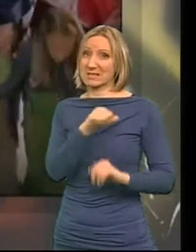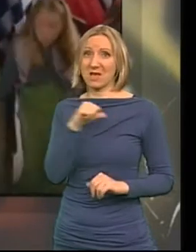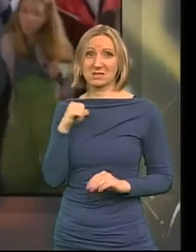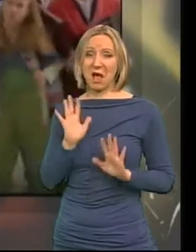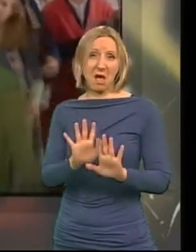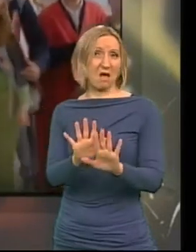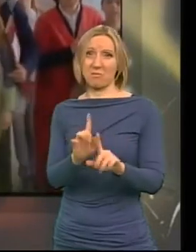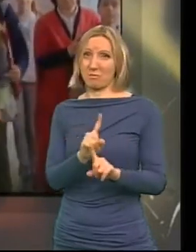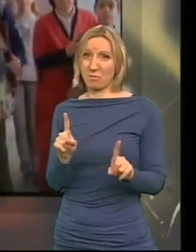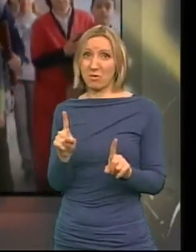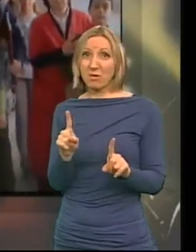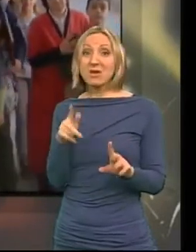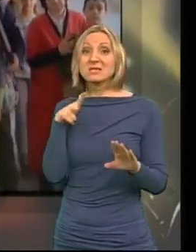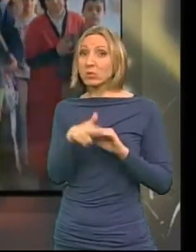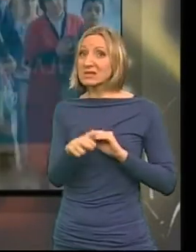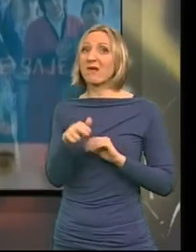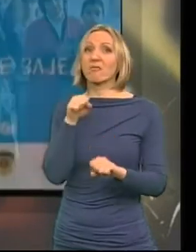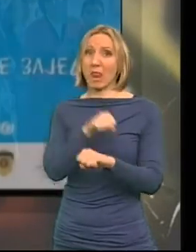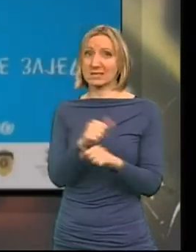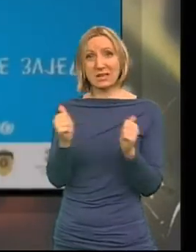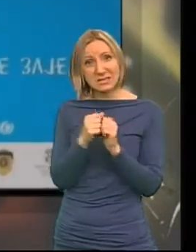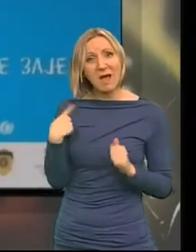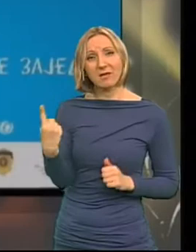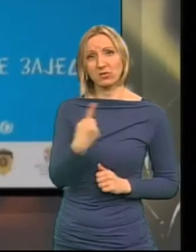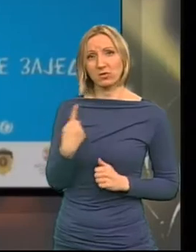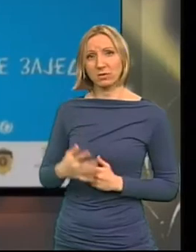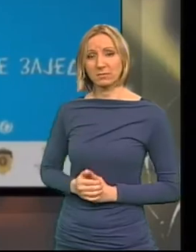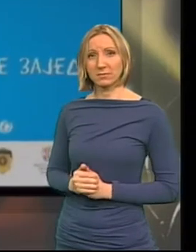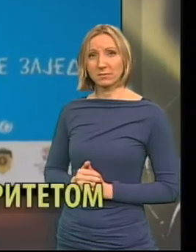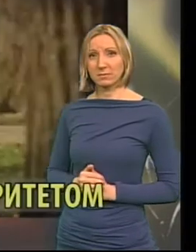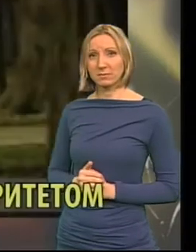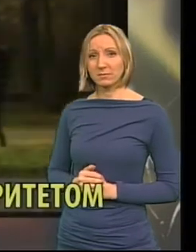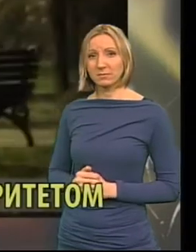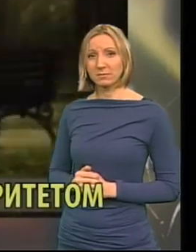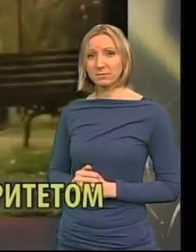samo. Zaustavimo nasilje zajedno.